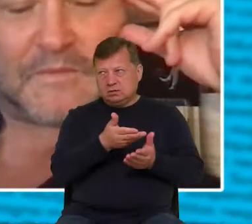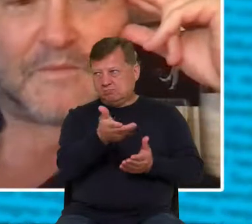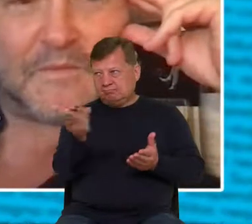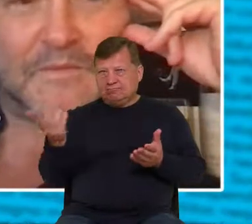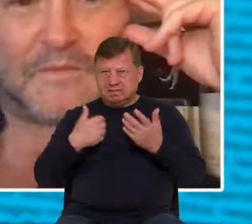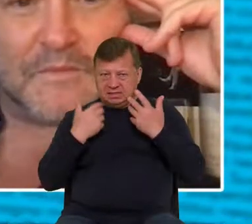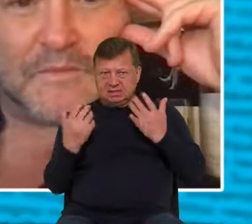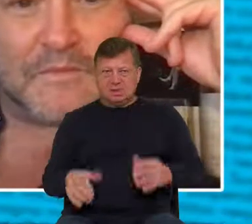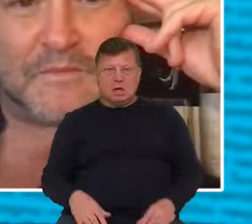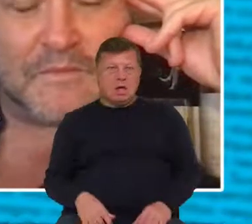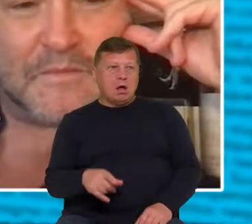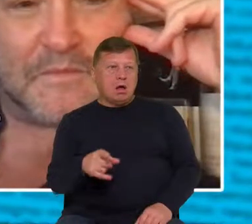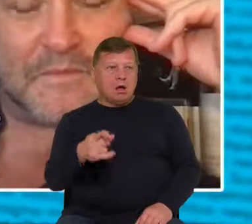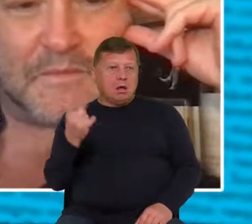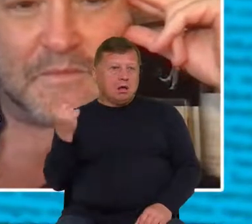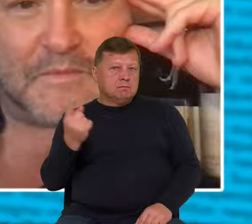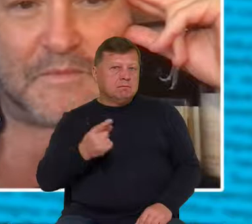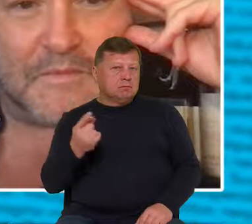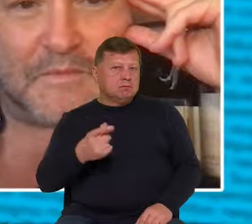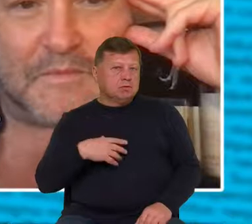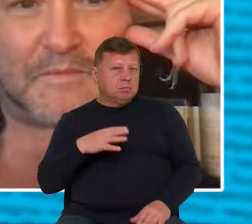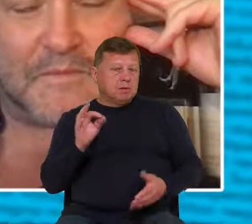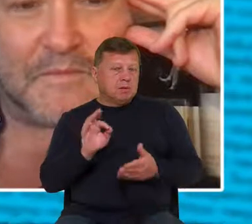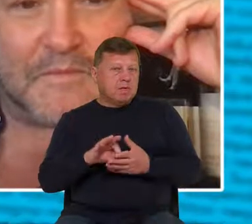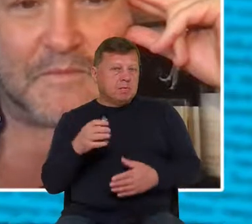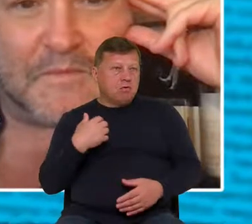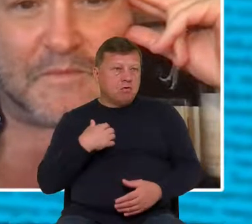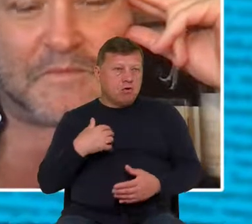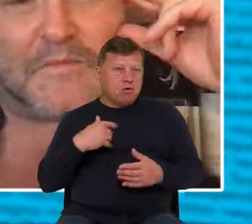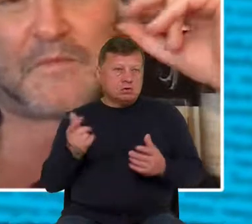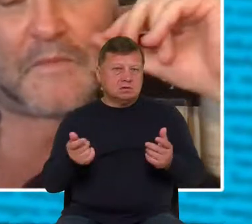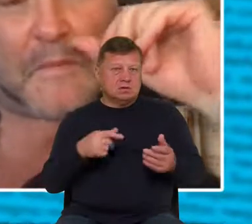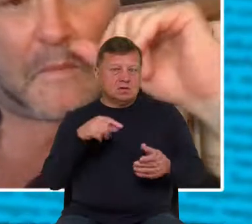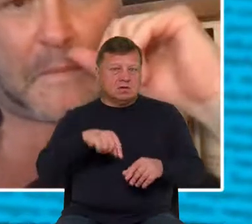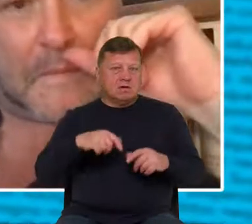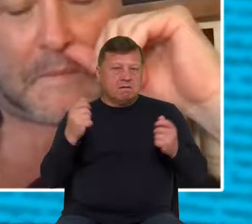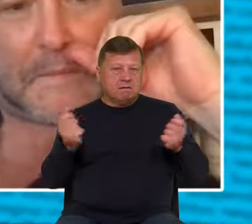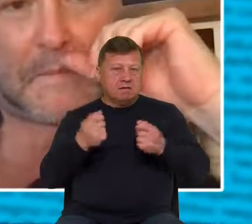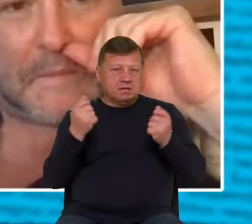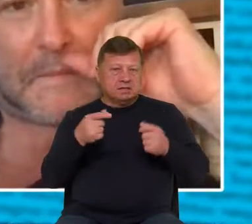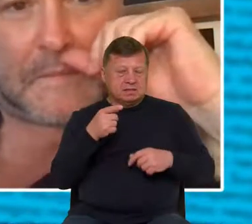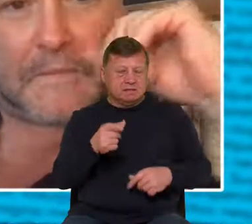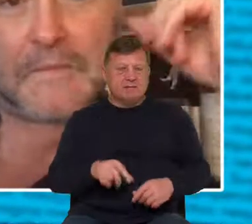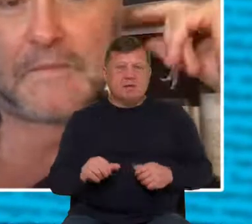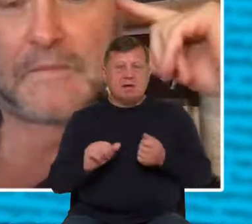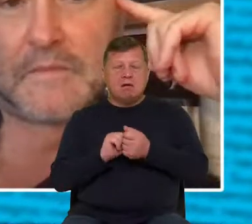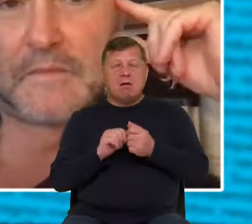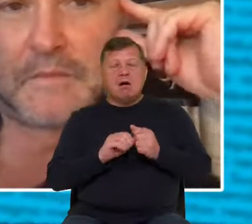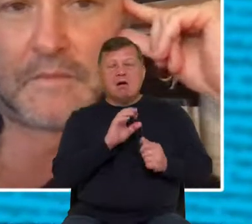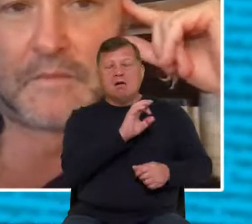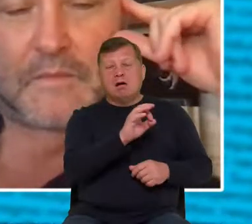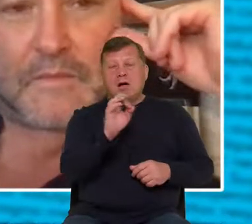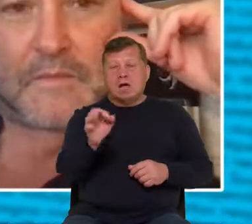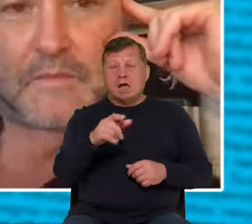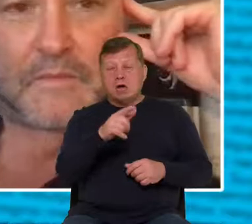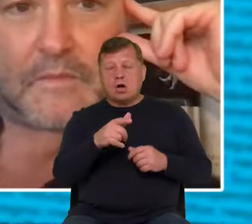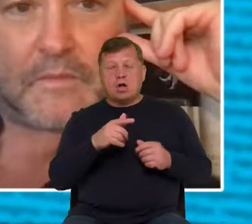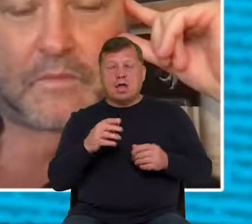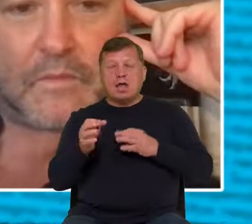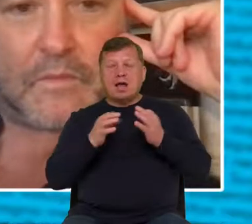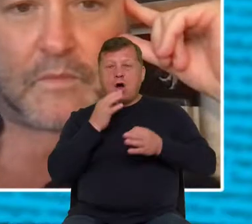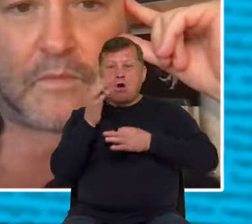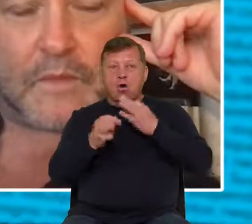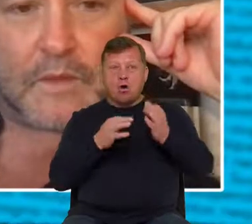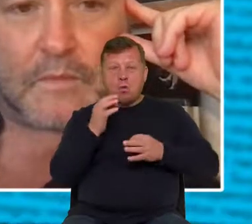byliby świetni goście naszego festiwalu, a ich historia z ich ust usłyszana